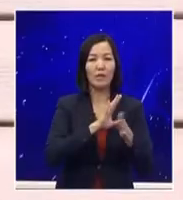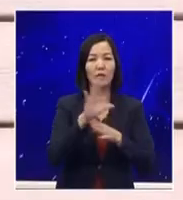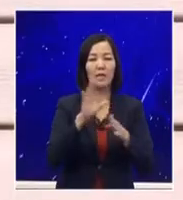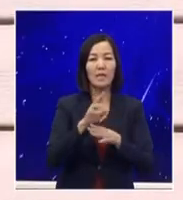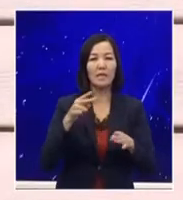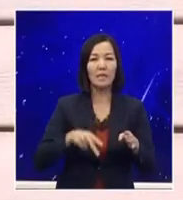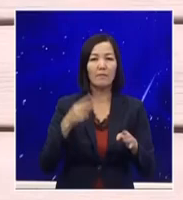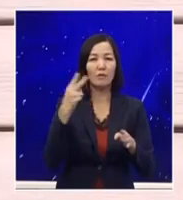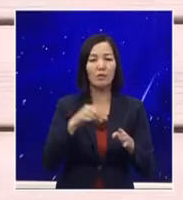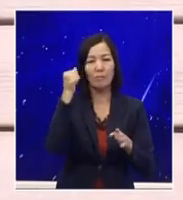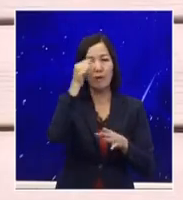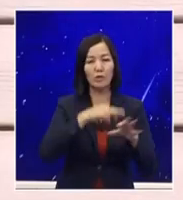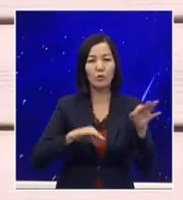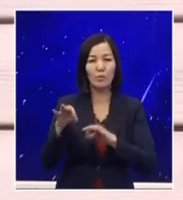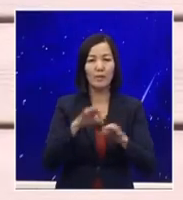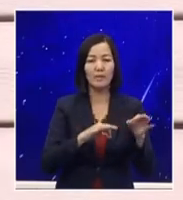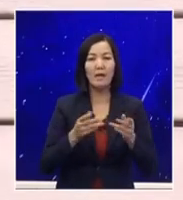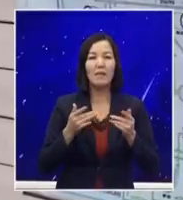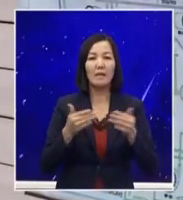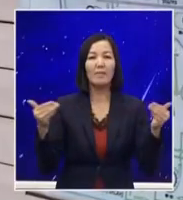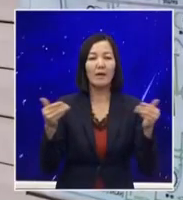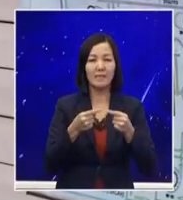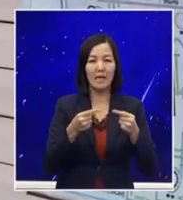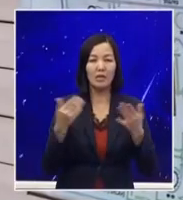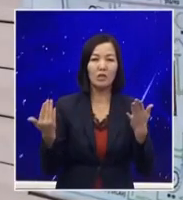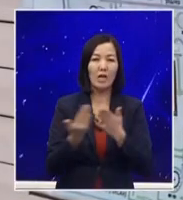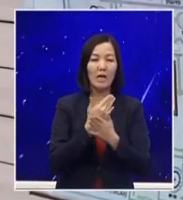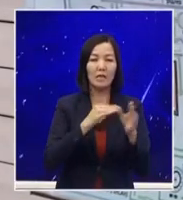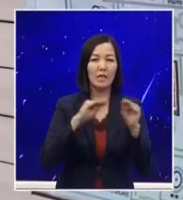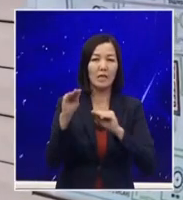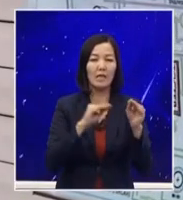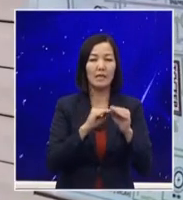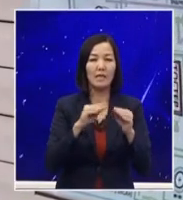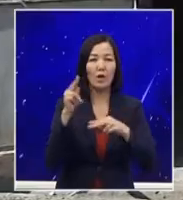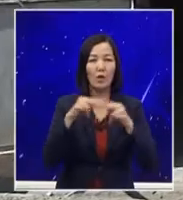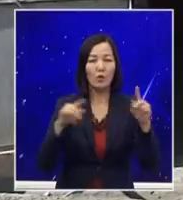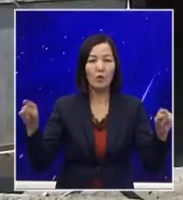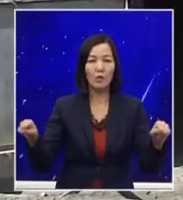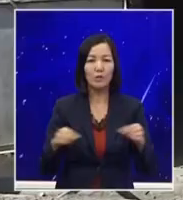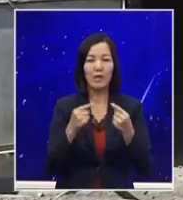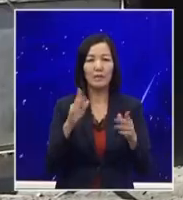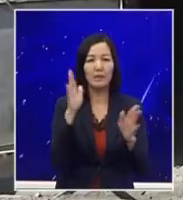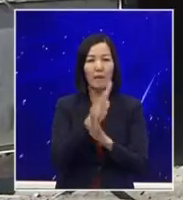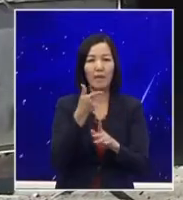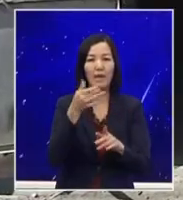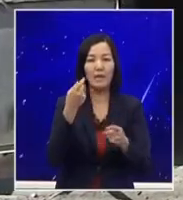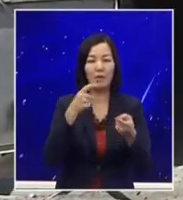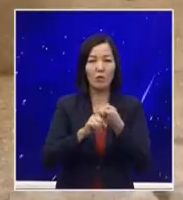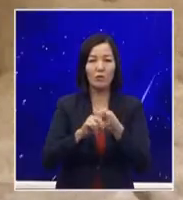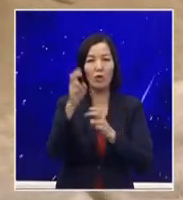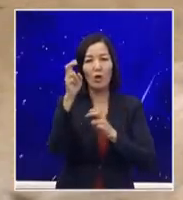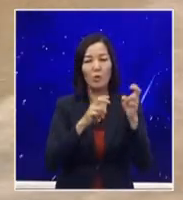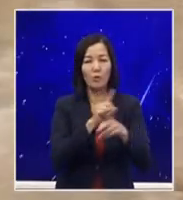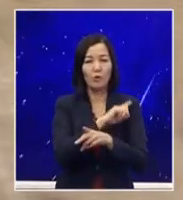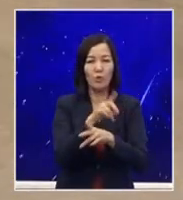2020 жобасы негізінде талапқа сай жаңартылды. Инфрақұрылым жөнделіп, зауыт табиғи газға қосылды. Нәтижесінде өндіріс